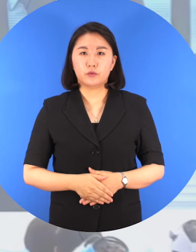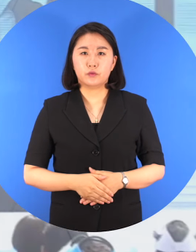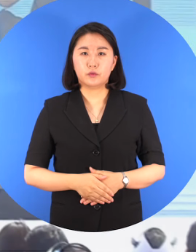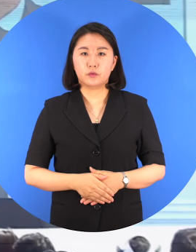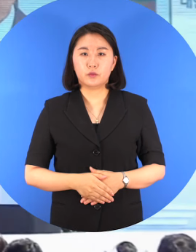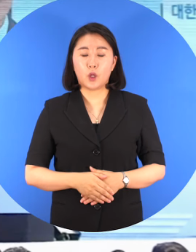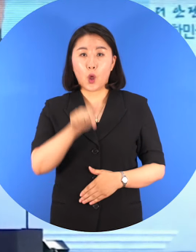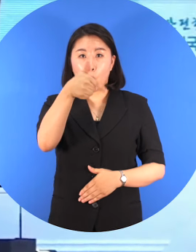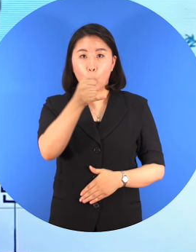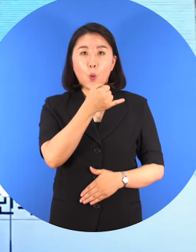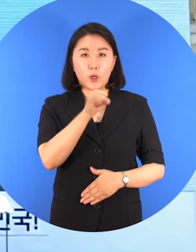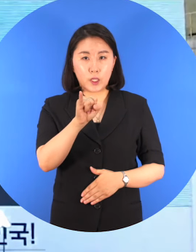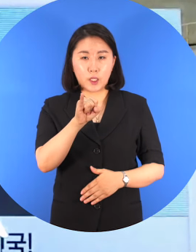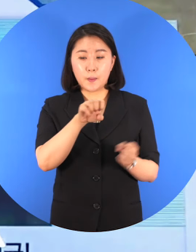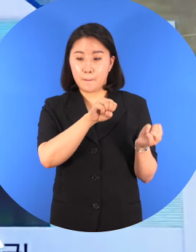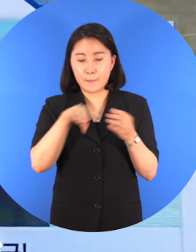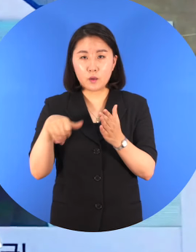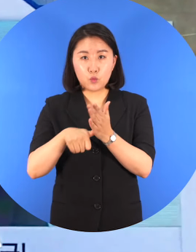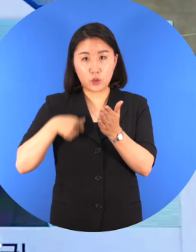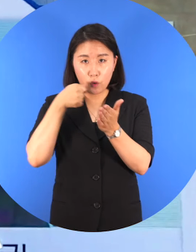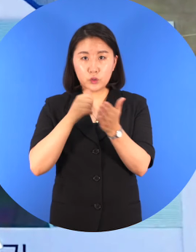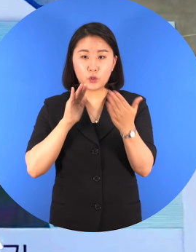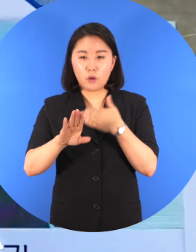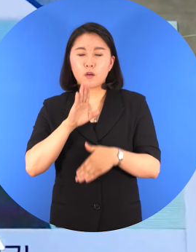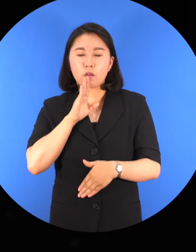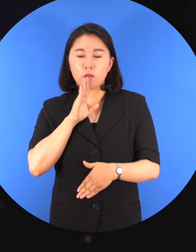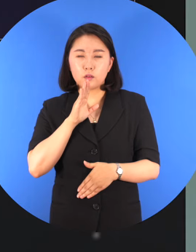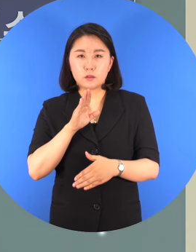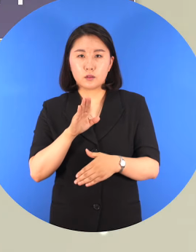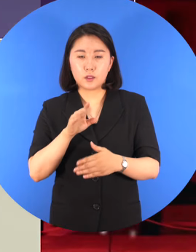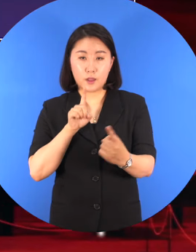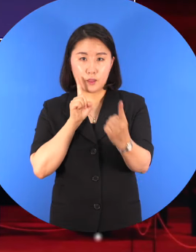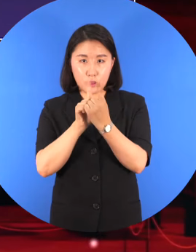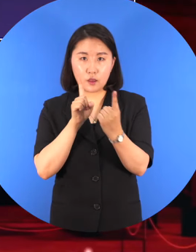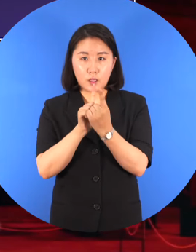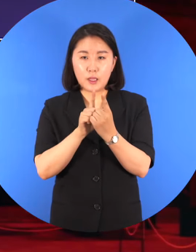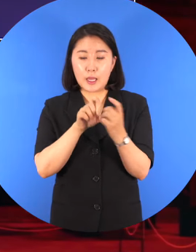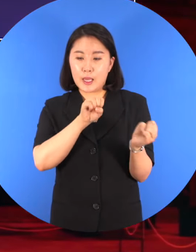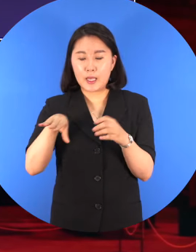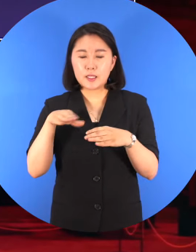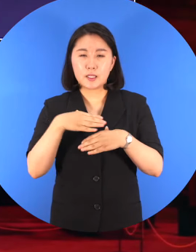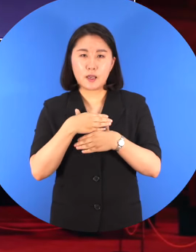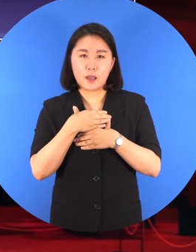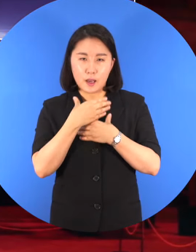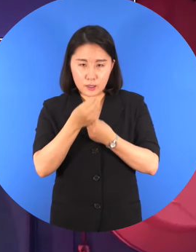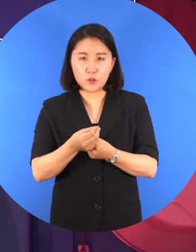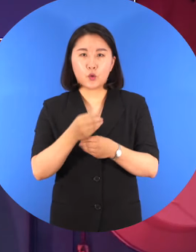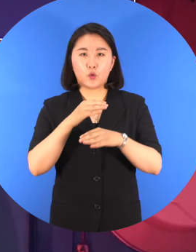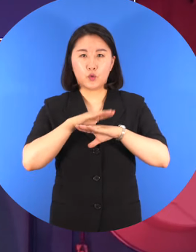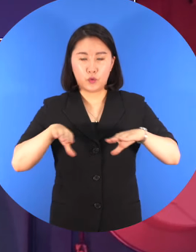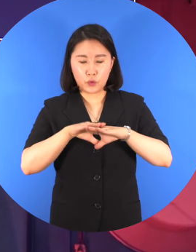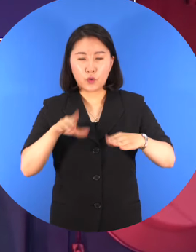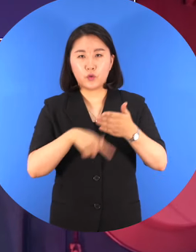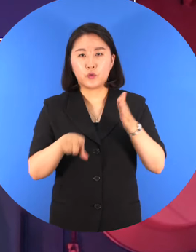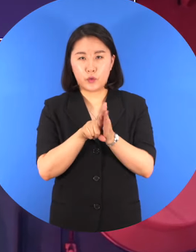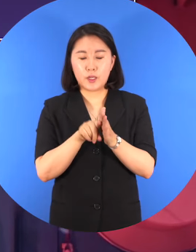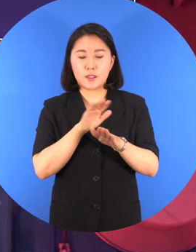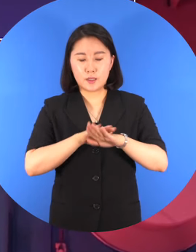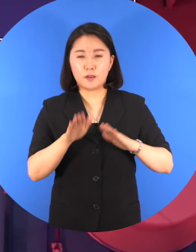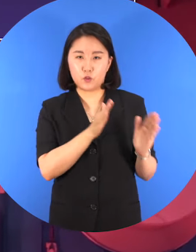또한 고리 원전 1호기 폐로 결정 이후 현실화된 해체 폐기물의 안전한 인수 및 관리에 필요한 사항도